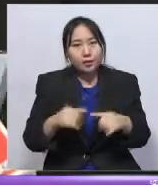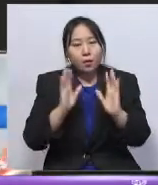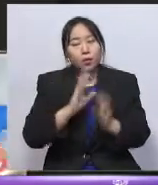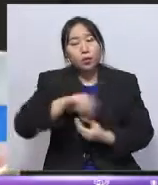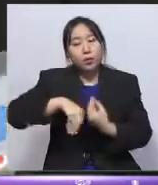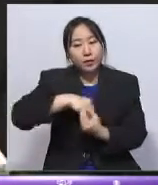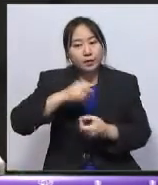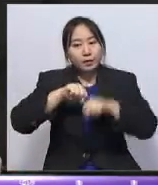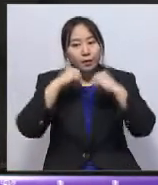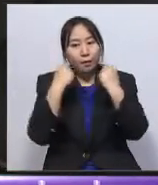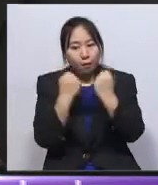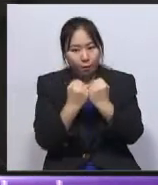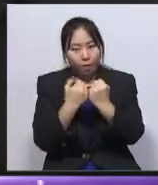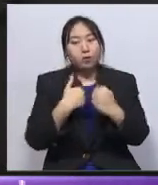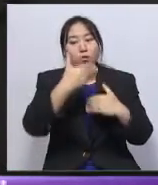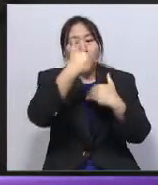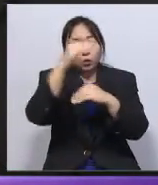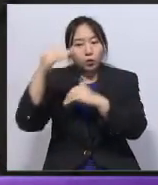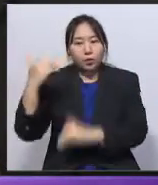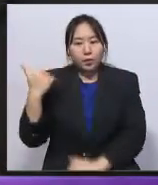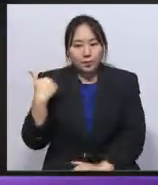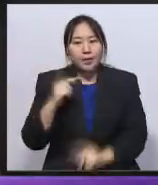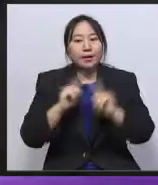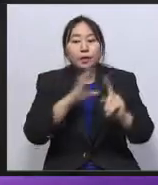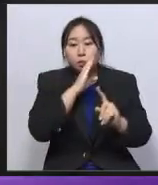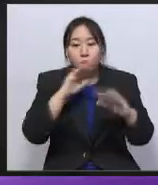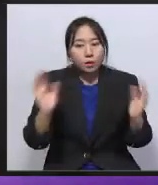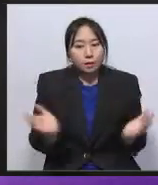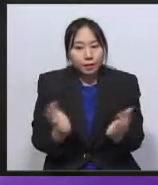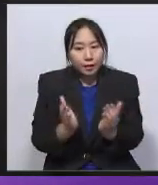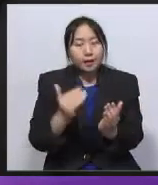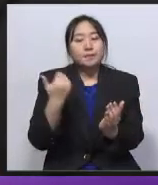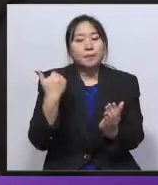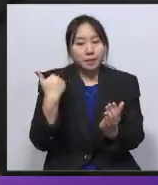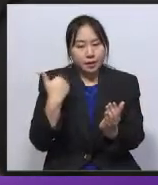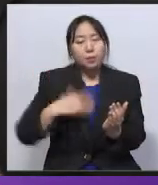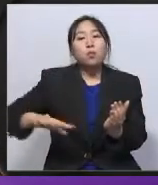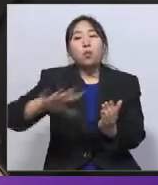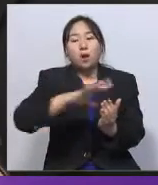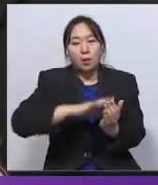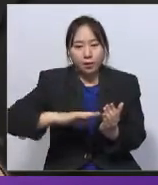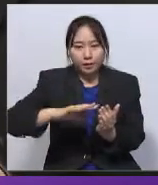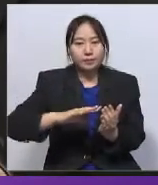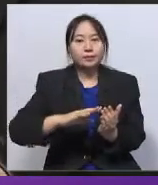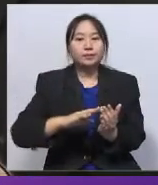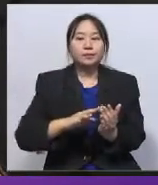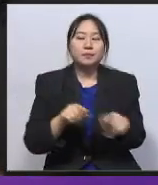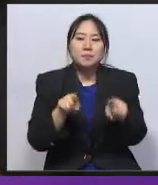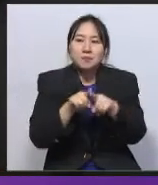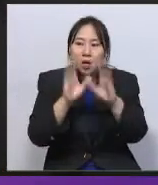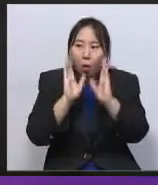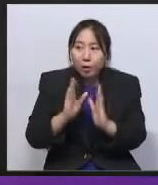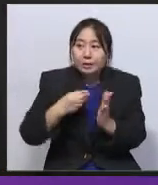ธุรกิจในสมาคมเนี่ยเราส่งออกไปอยู่แล้วแต่ในการที่เกิดมีการผลักดันมากขึ้นเนี่ยก็จะทำให้เราสามารถเข้าถึงเขาเรียกว่าลูก